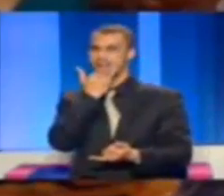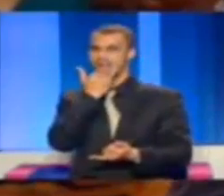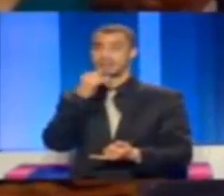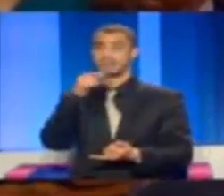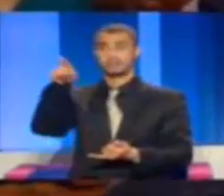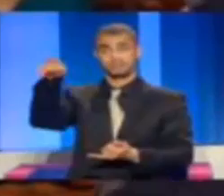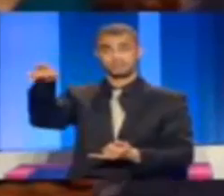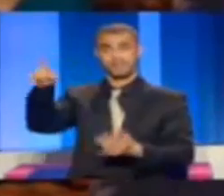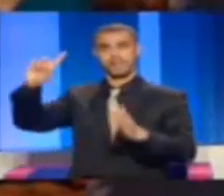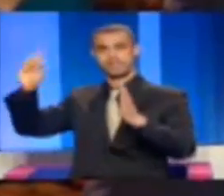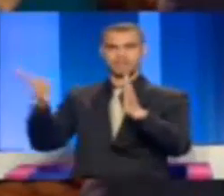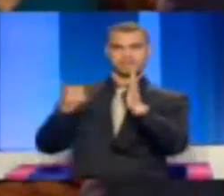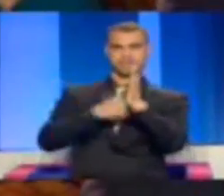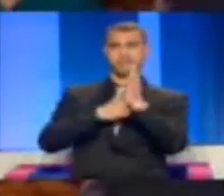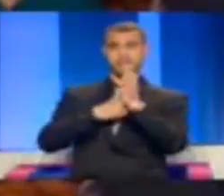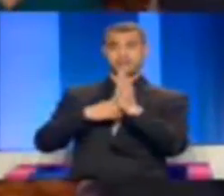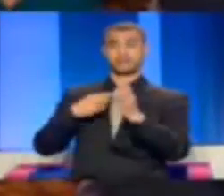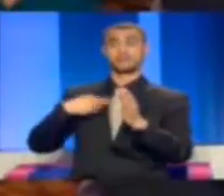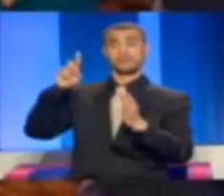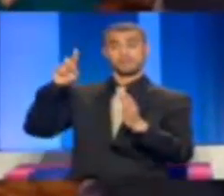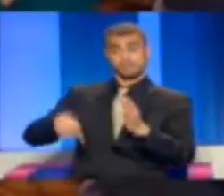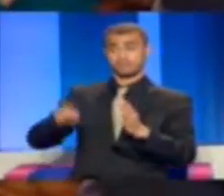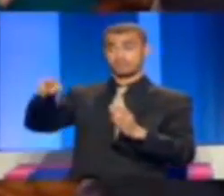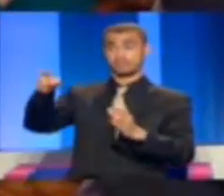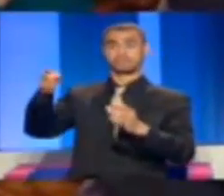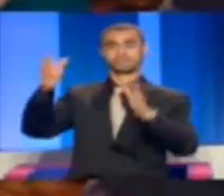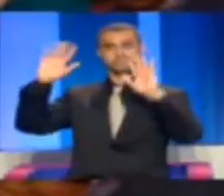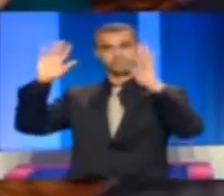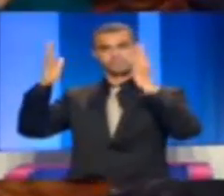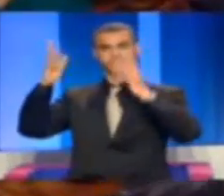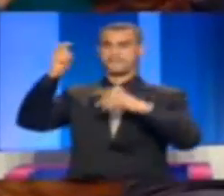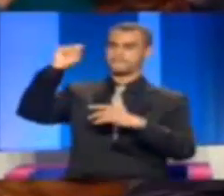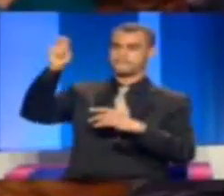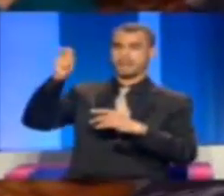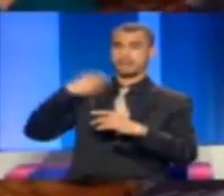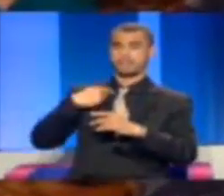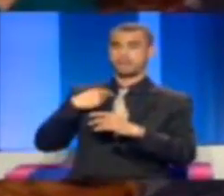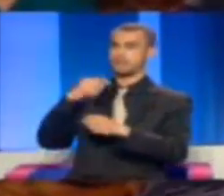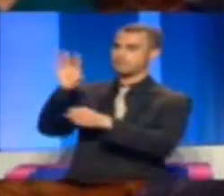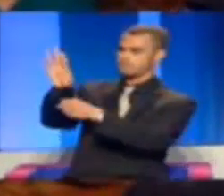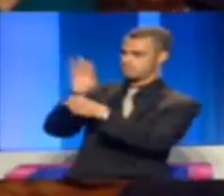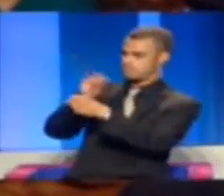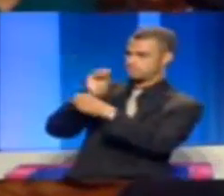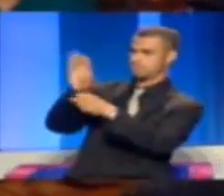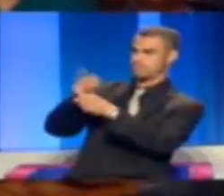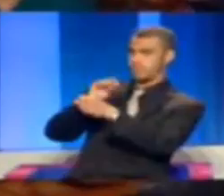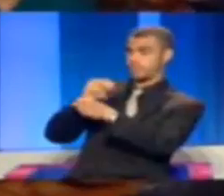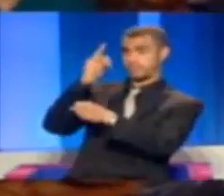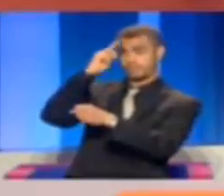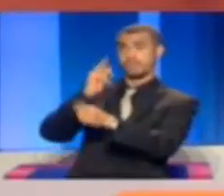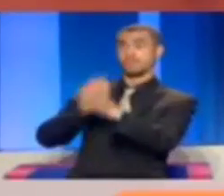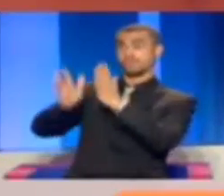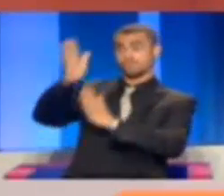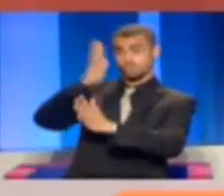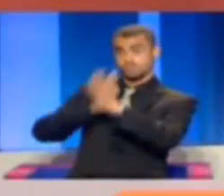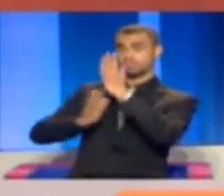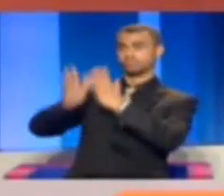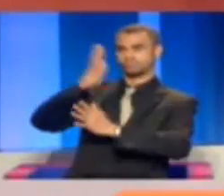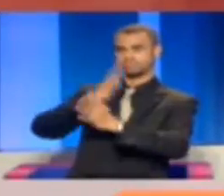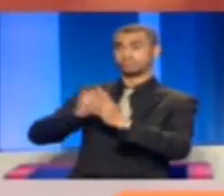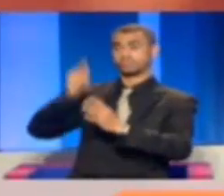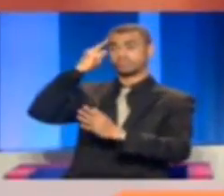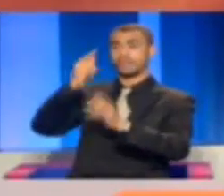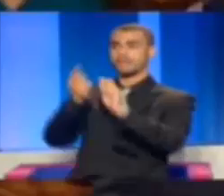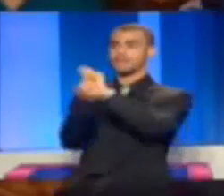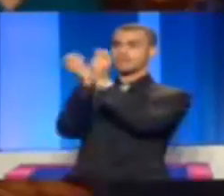بأحقية هذه الفئة وأن نتعلم منها، لأن ربما هي القادرة على أنها تعلمنا القدرة ديال تدبير الإشارة والقدرة